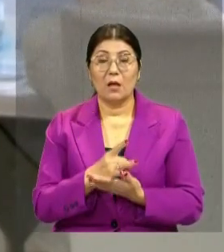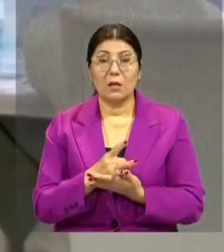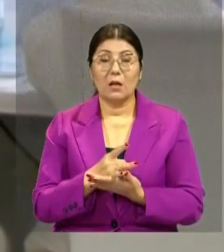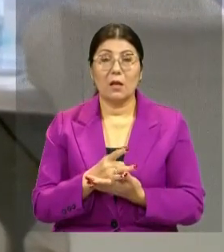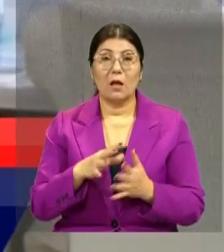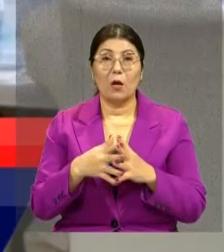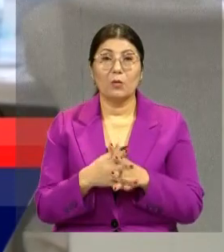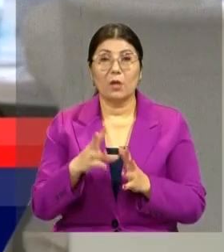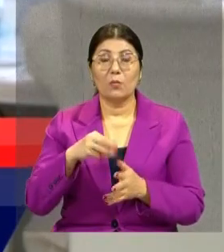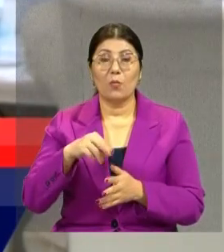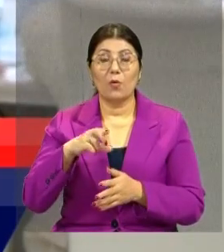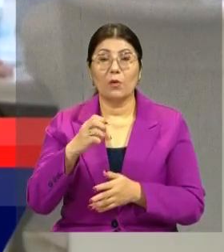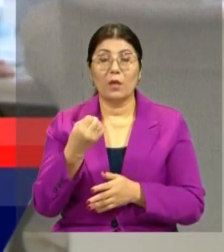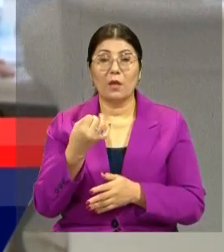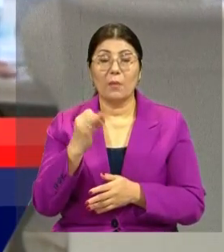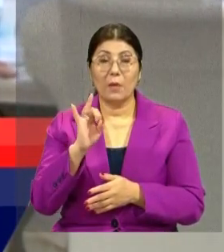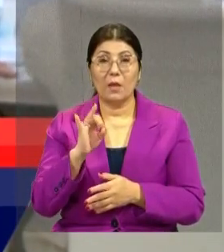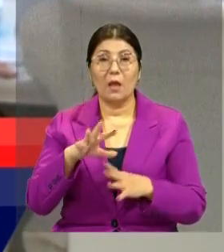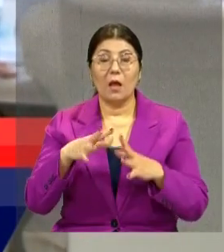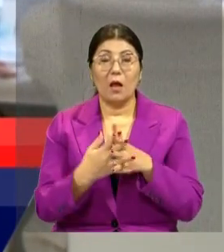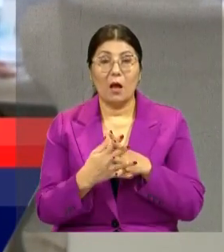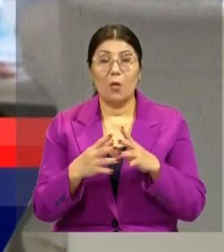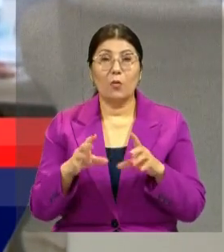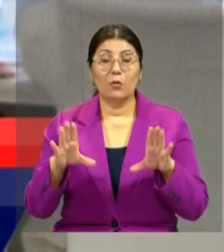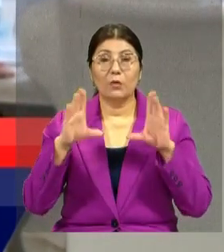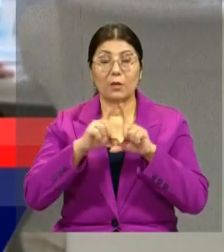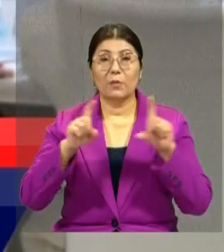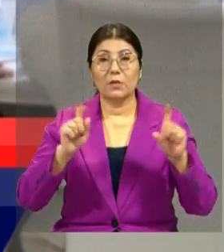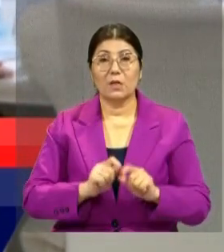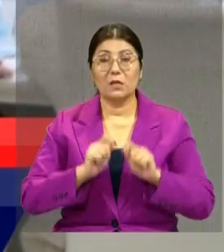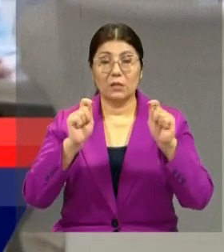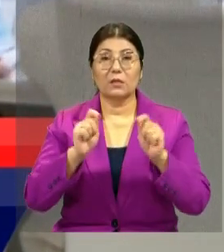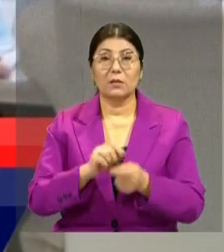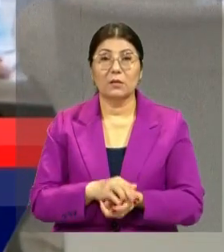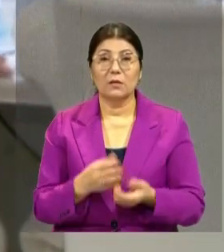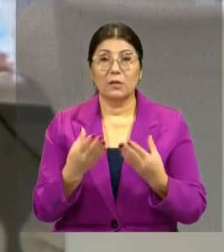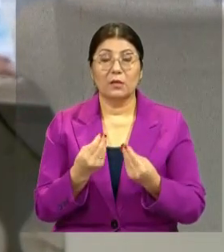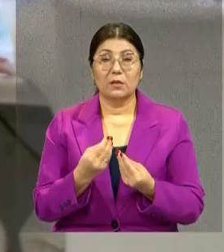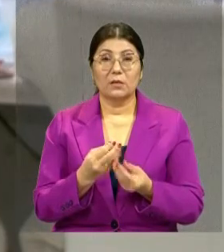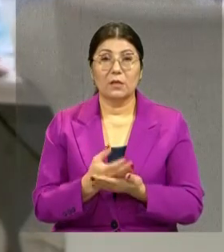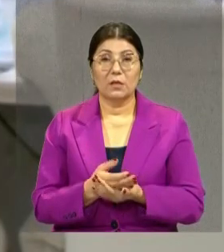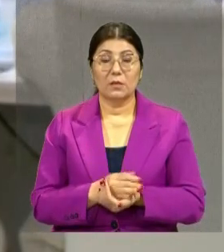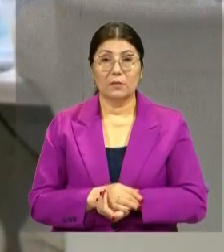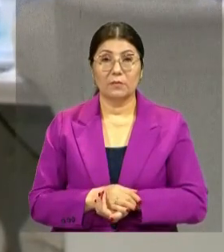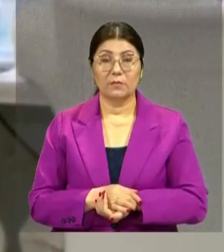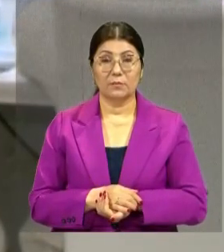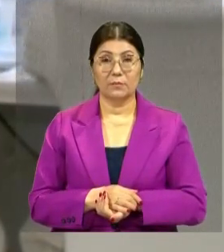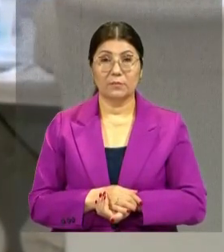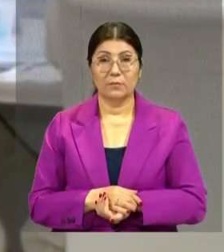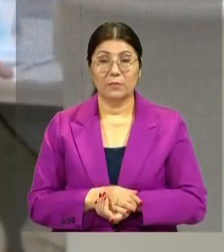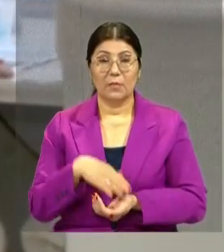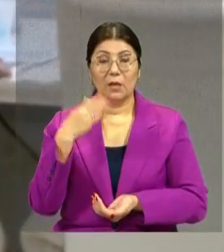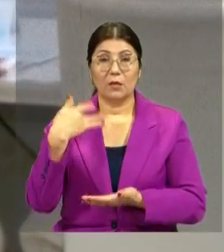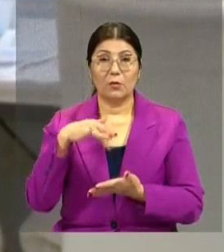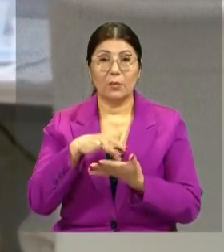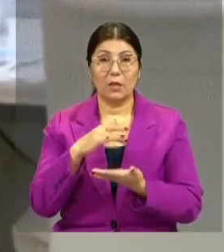ауылында жаңадан мешіт ашылды. Одан кейін осымен Ақтөбе